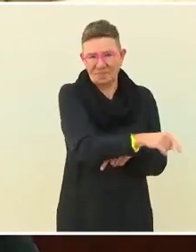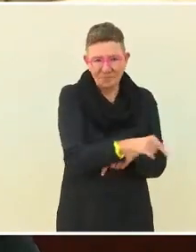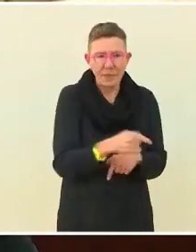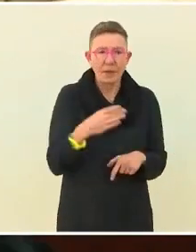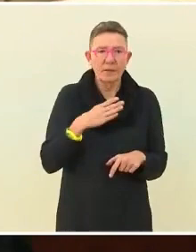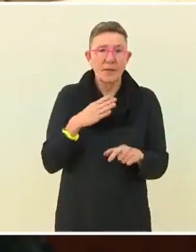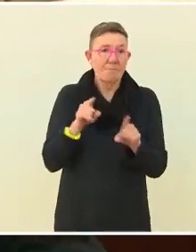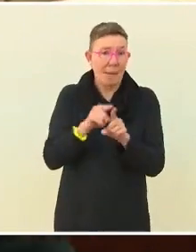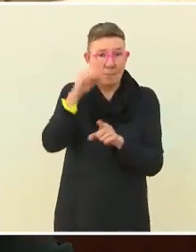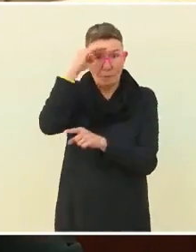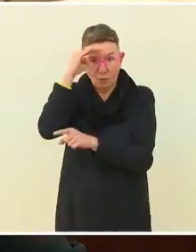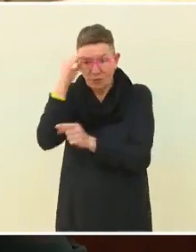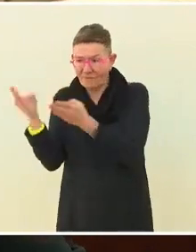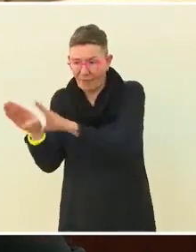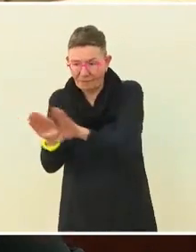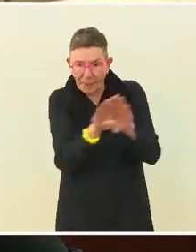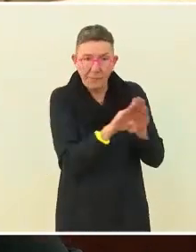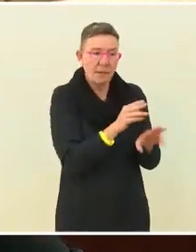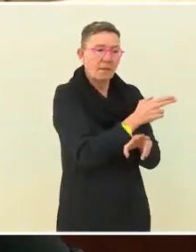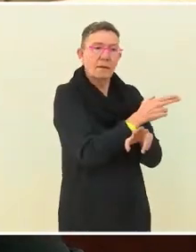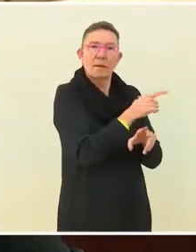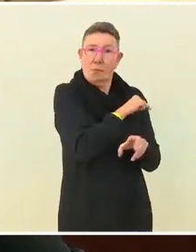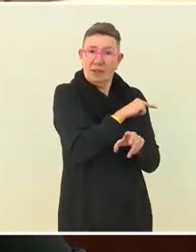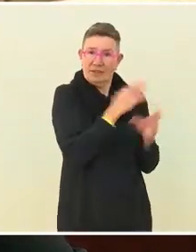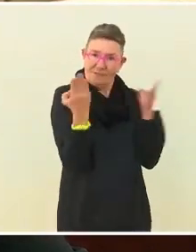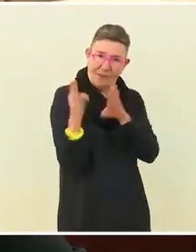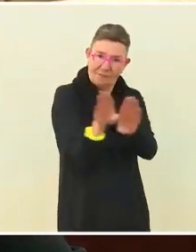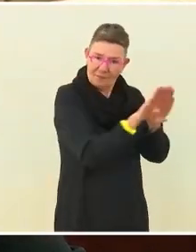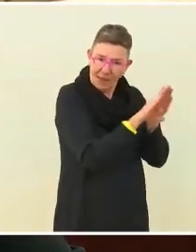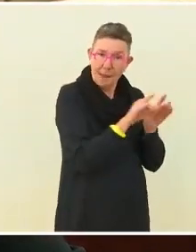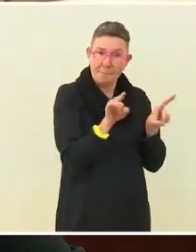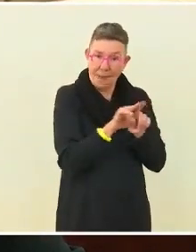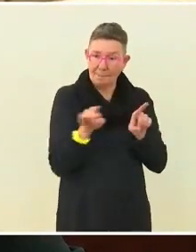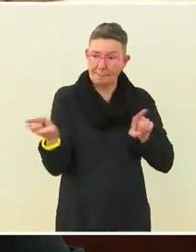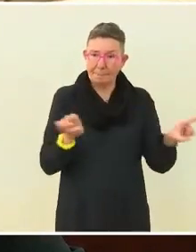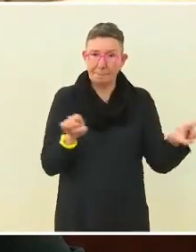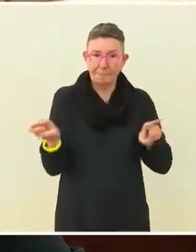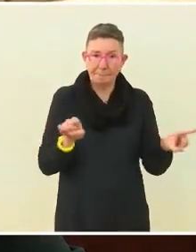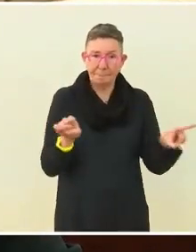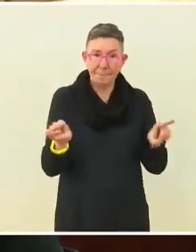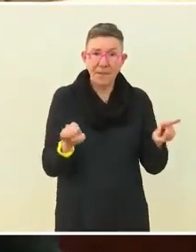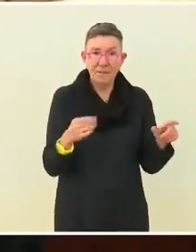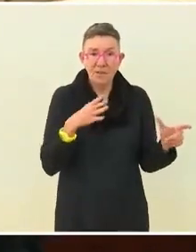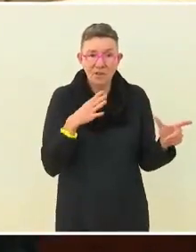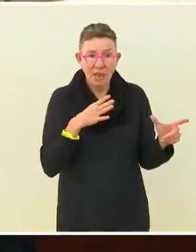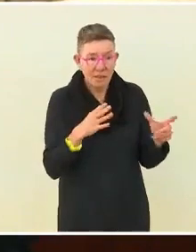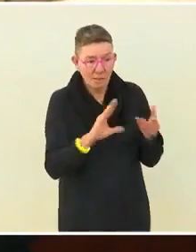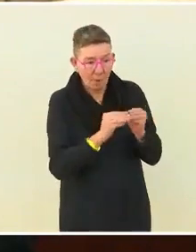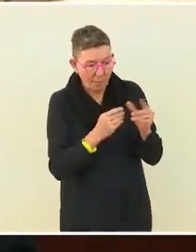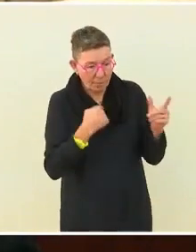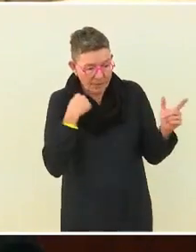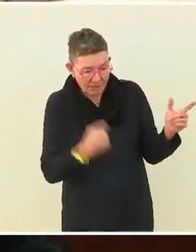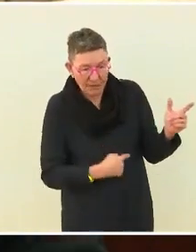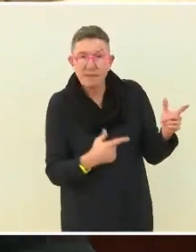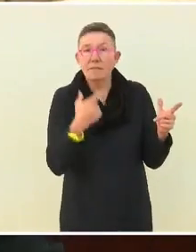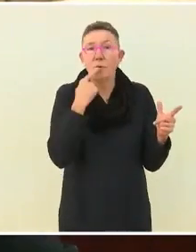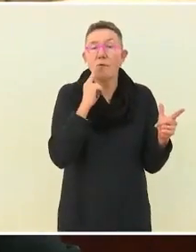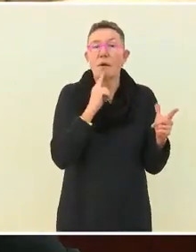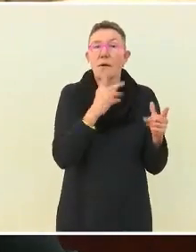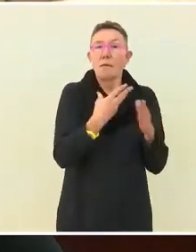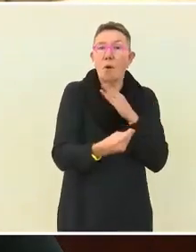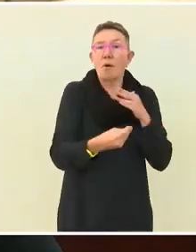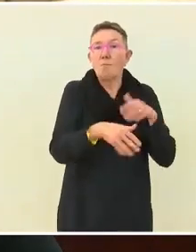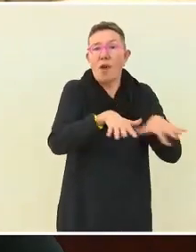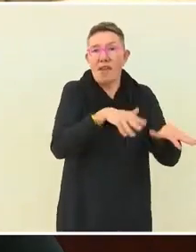poste, le fonctionnement de ces bureaux est de fait parfois déficient, faute de moyens suffisants.